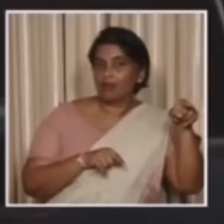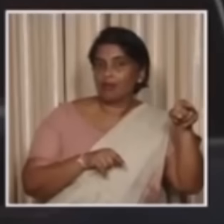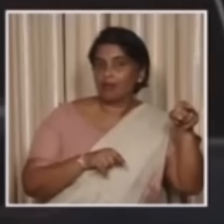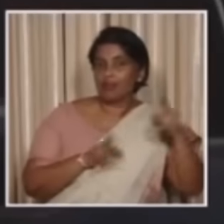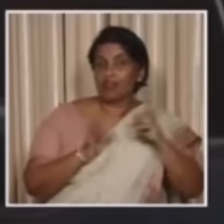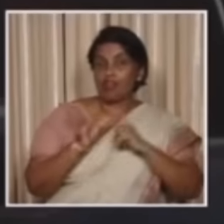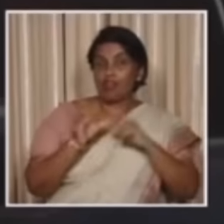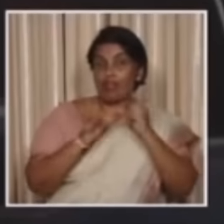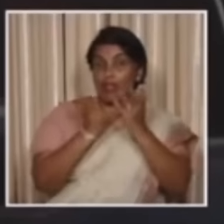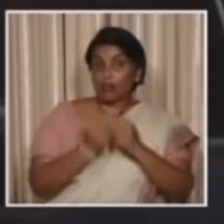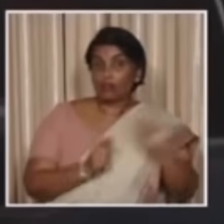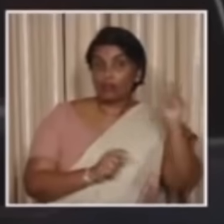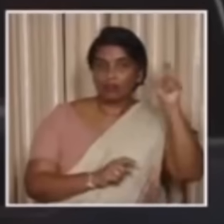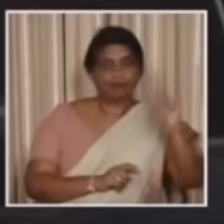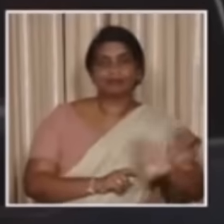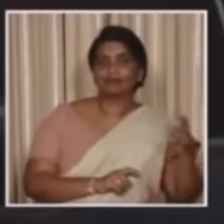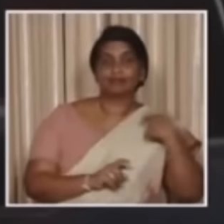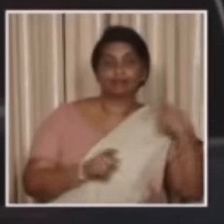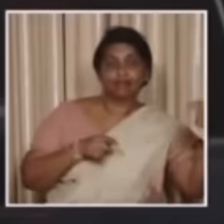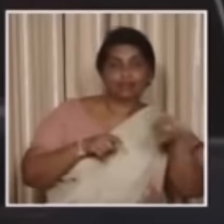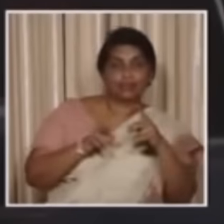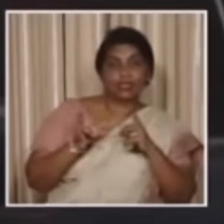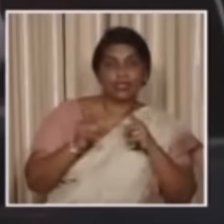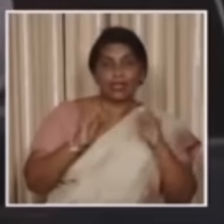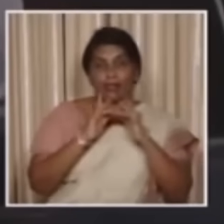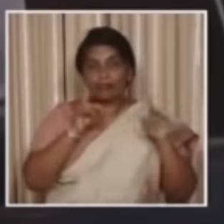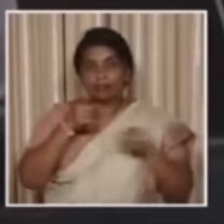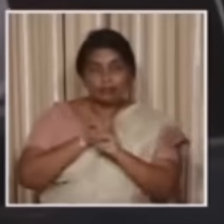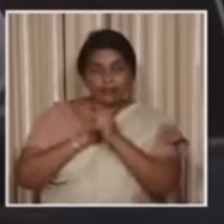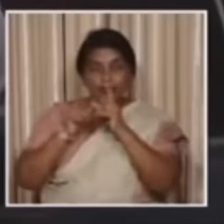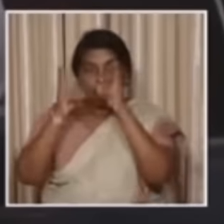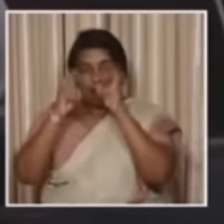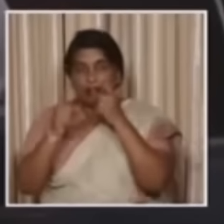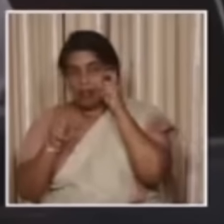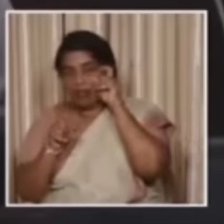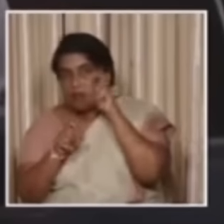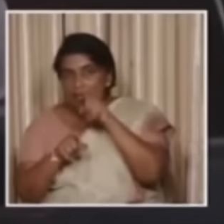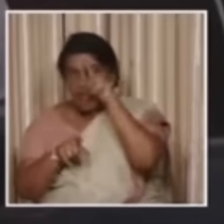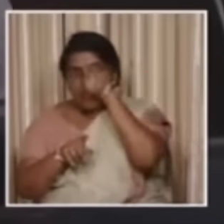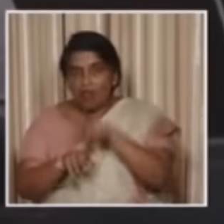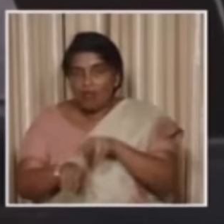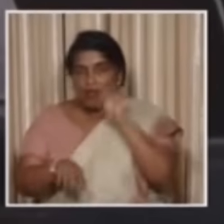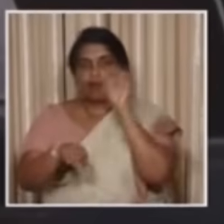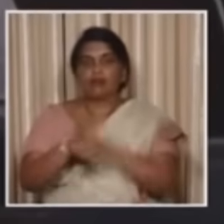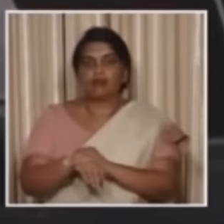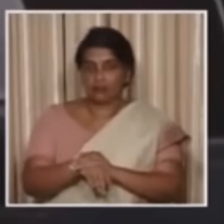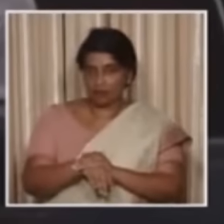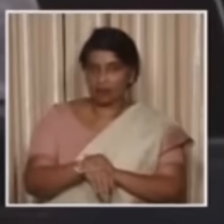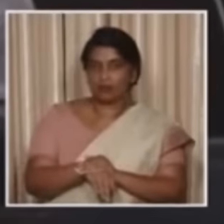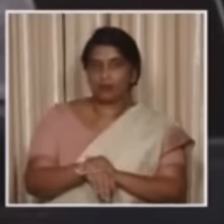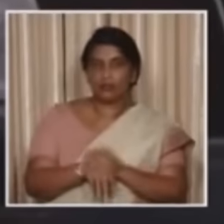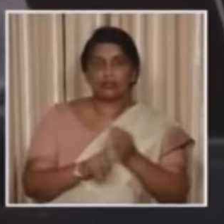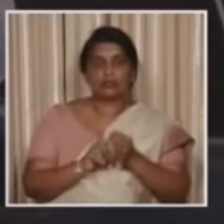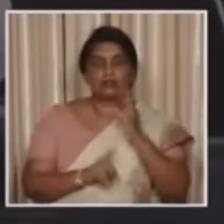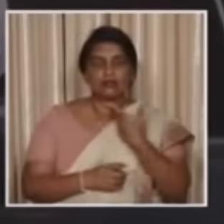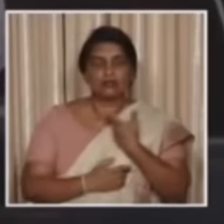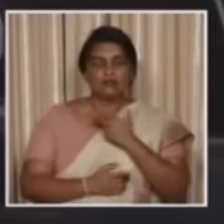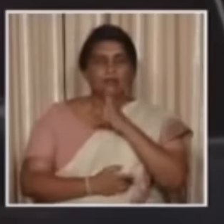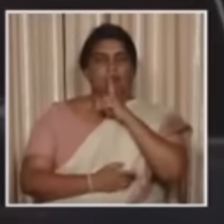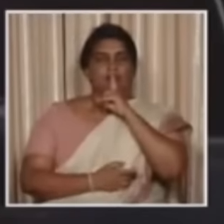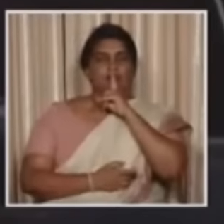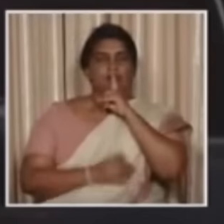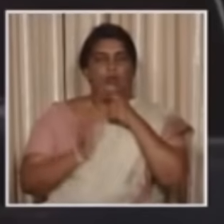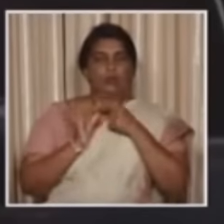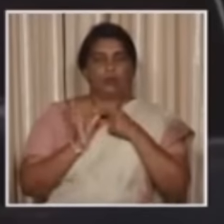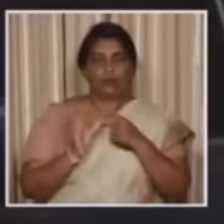ऑडिट निलधारी क्यूवे मंग वाले मेक हेक्कर हेक्कर मंग तुट रिंग एक मन तोरतुर गति के ईट पास सभापति गुतक होना उत्तर